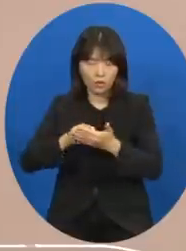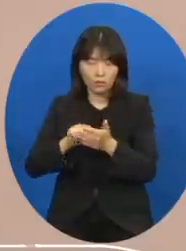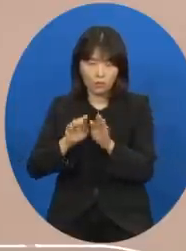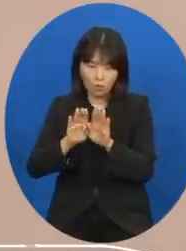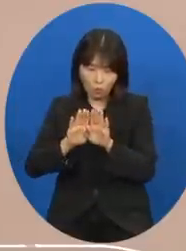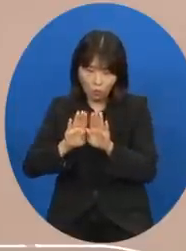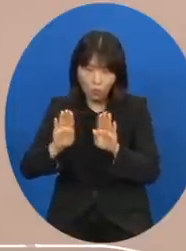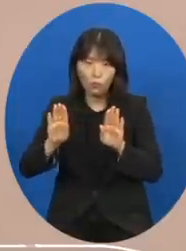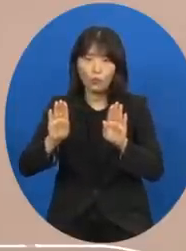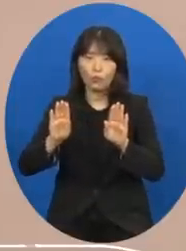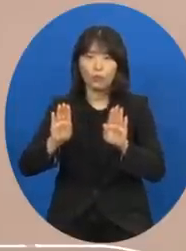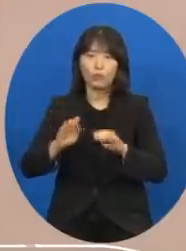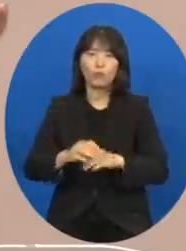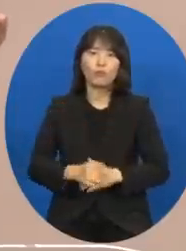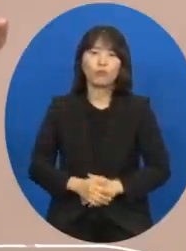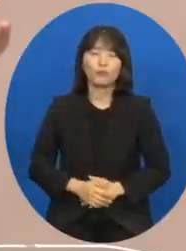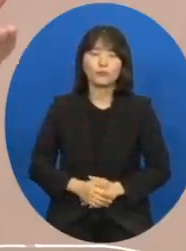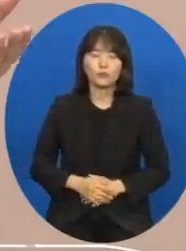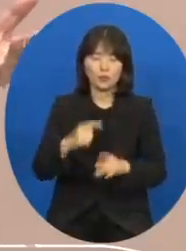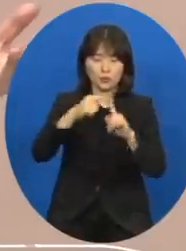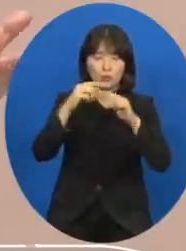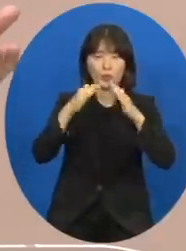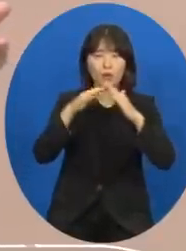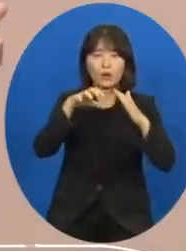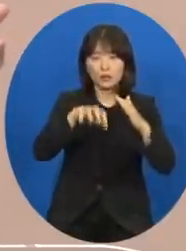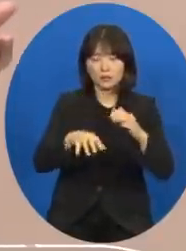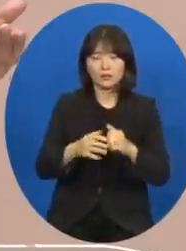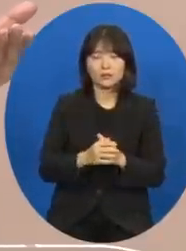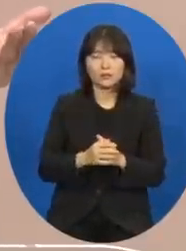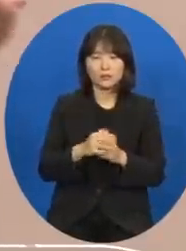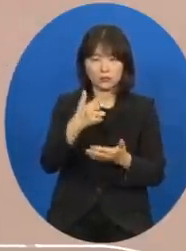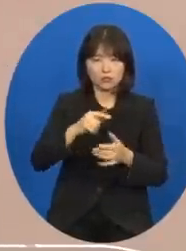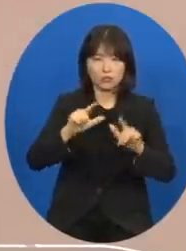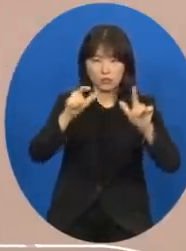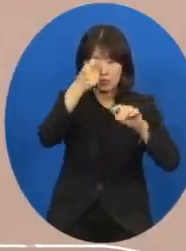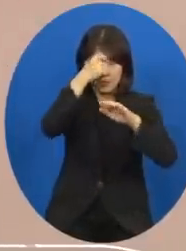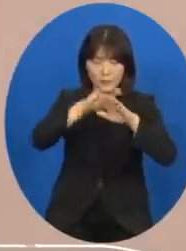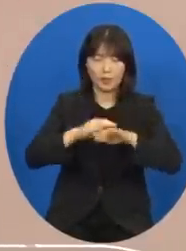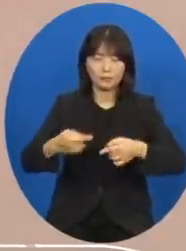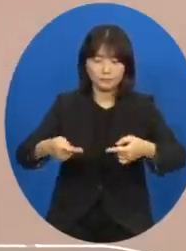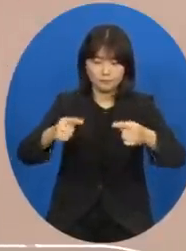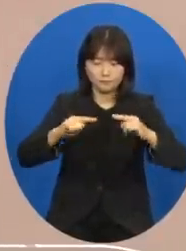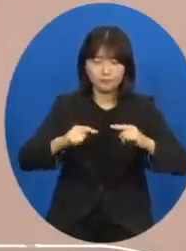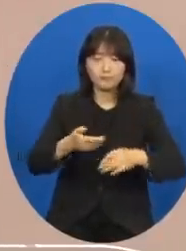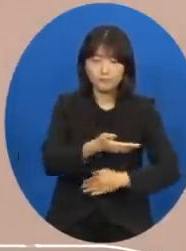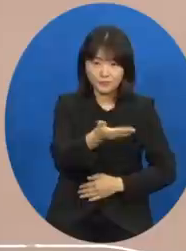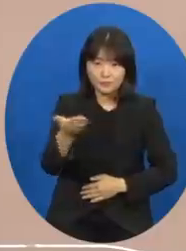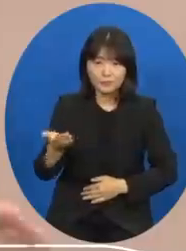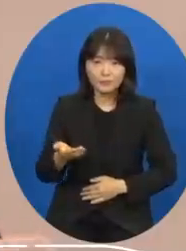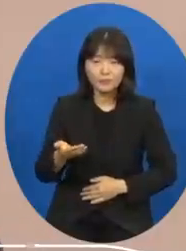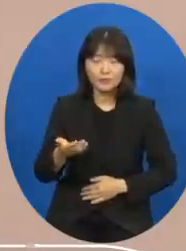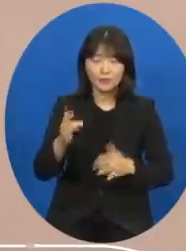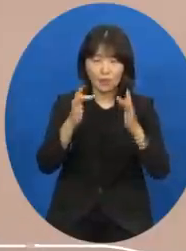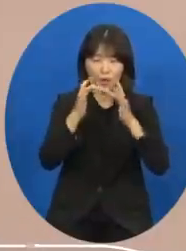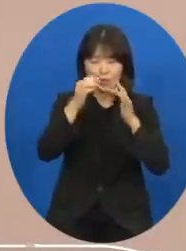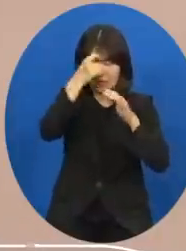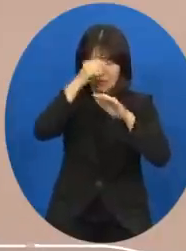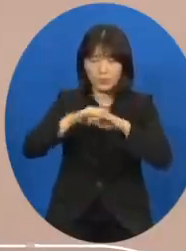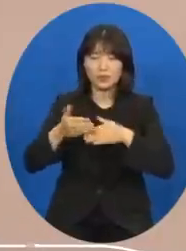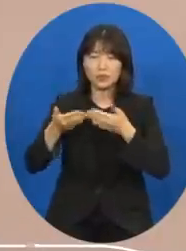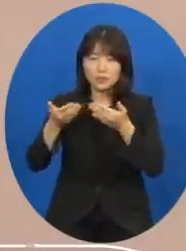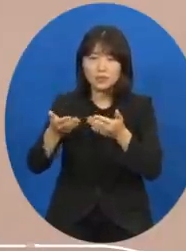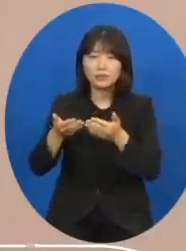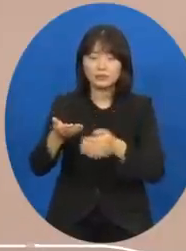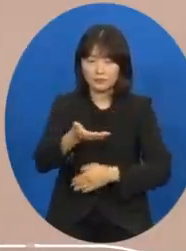열립니다. 사실 교회에서 주일에 예배 드리러 오시는 교인들 또 영상으로 이 예배를 드리시는